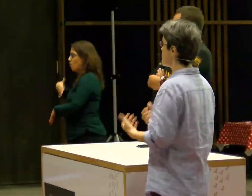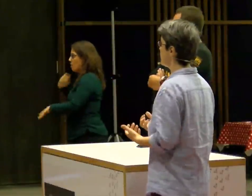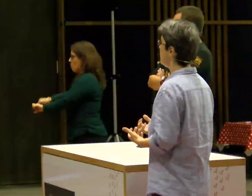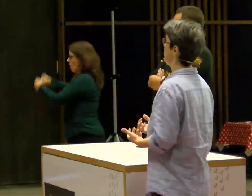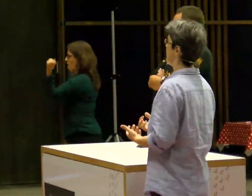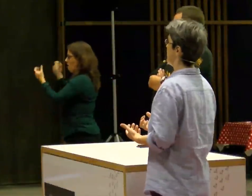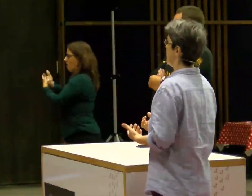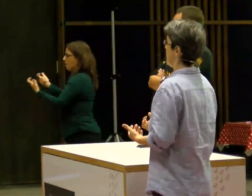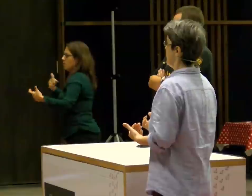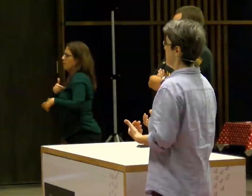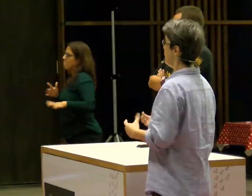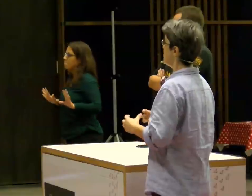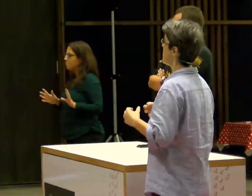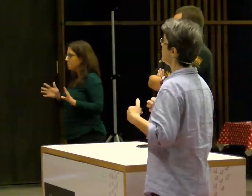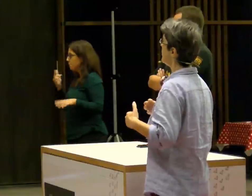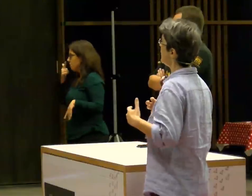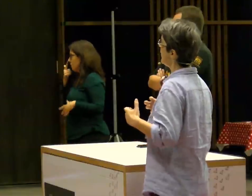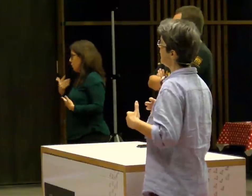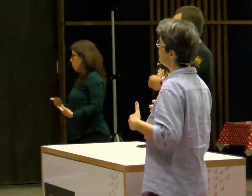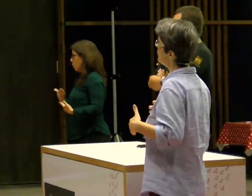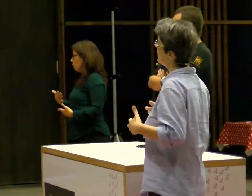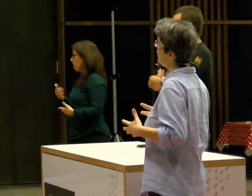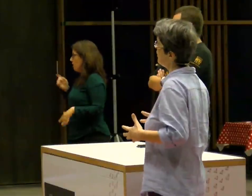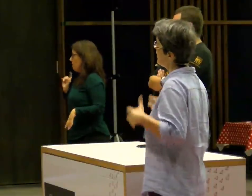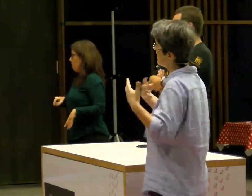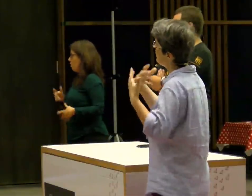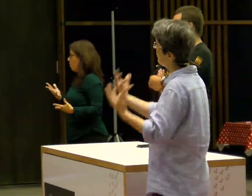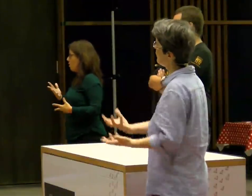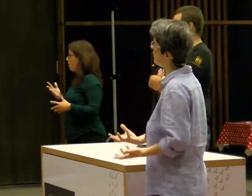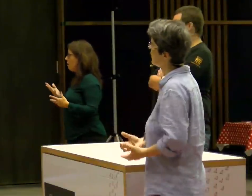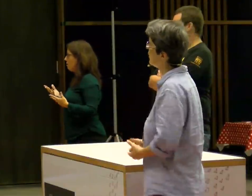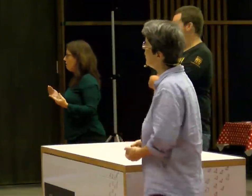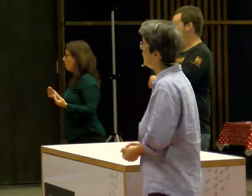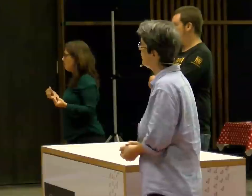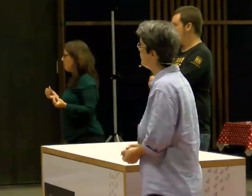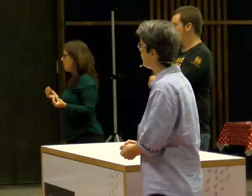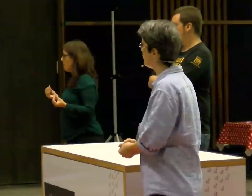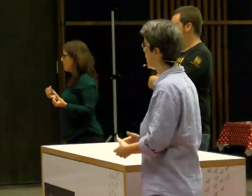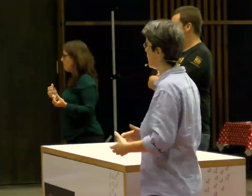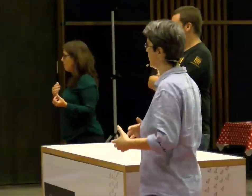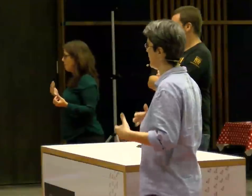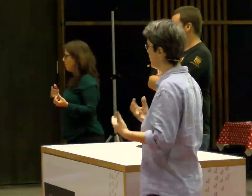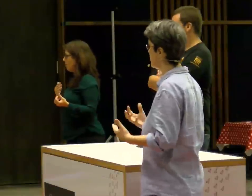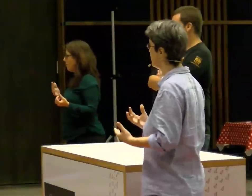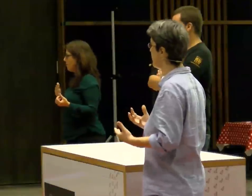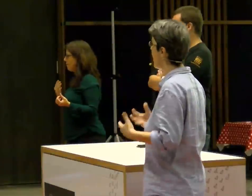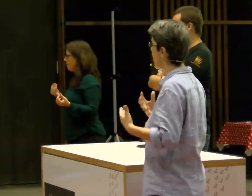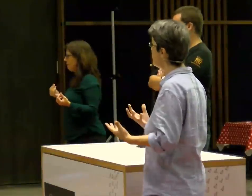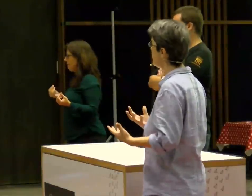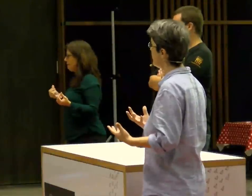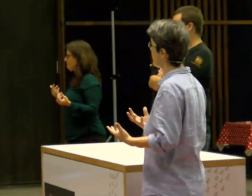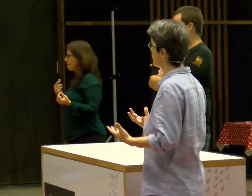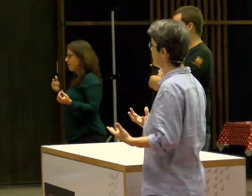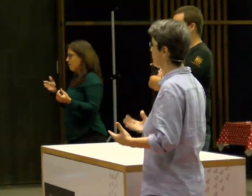pour aujourd'hui, il faut déjà qu'on ait un appui massif pour pouvoir effectivement, à